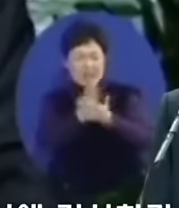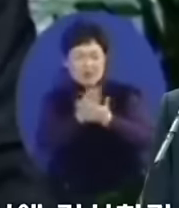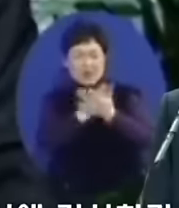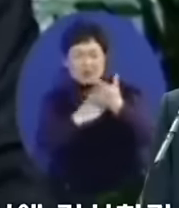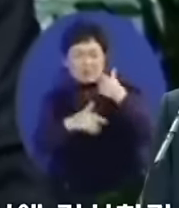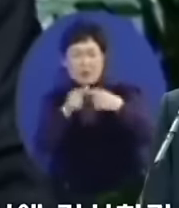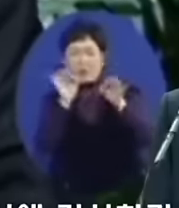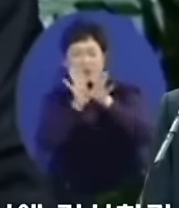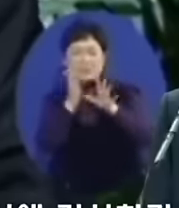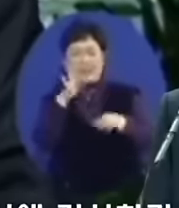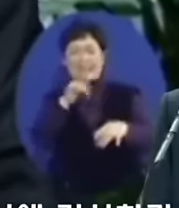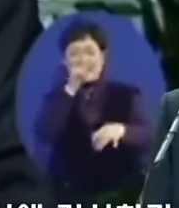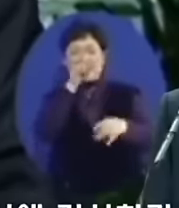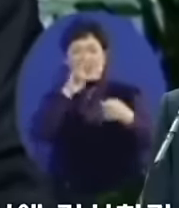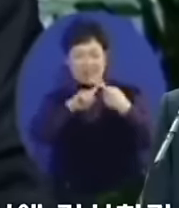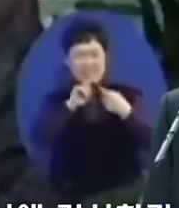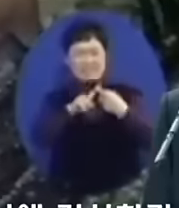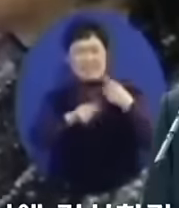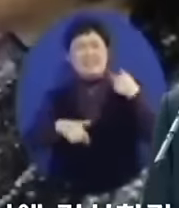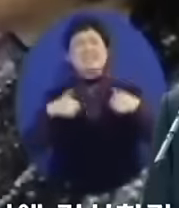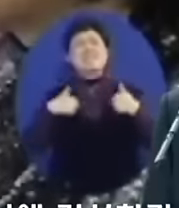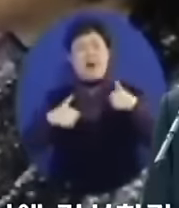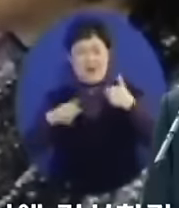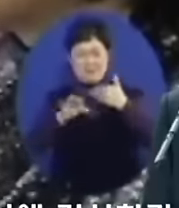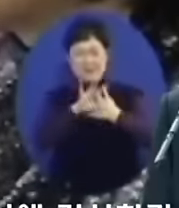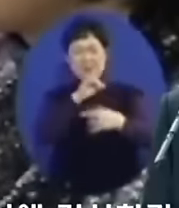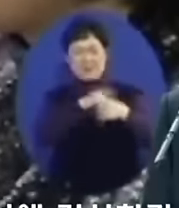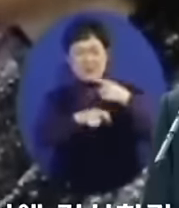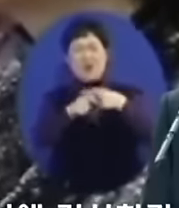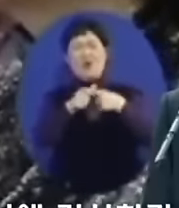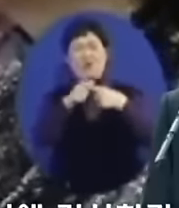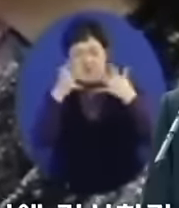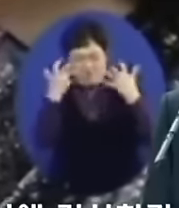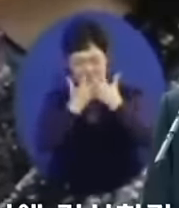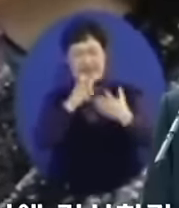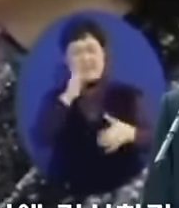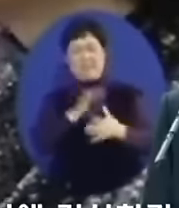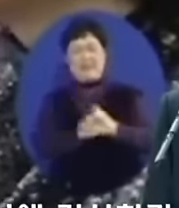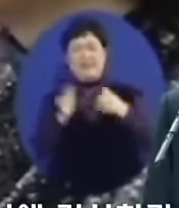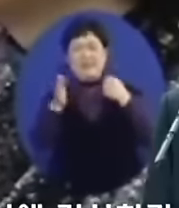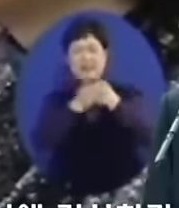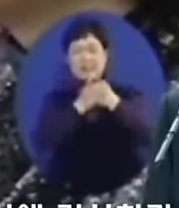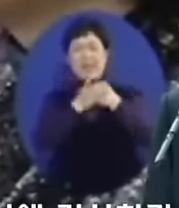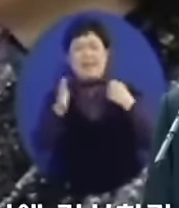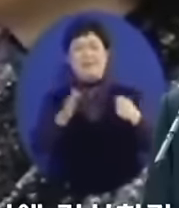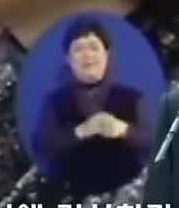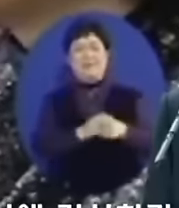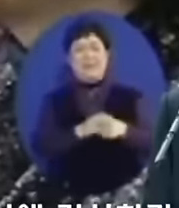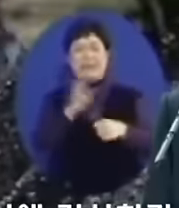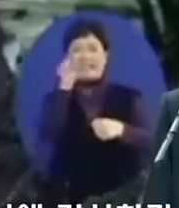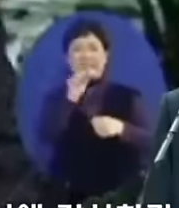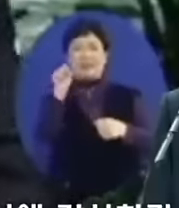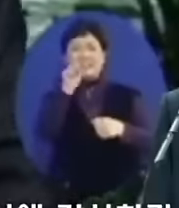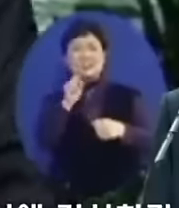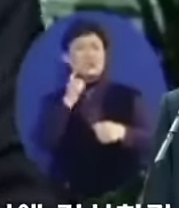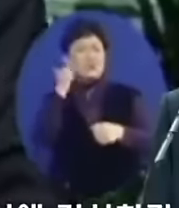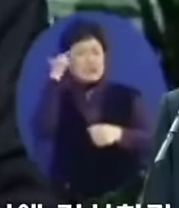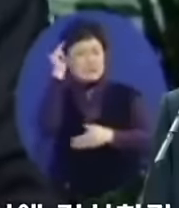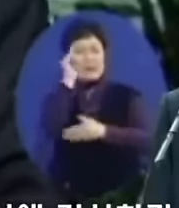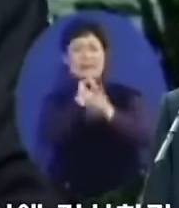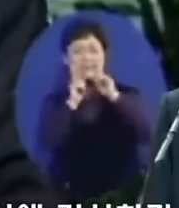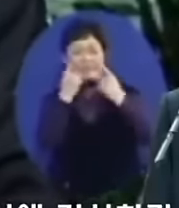없어지지만은 있는 것을 가지고 기뻐하면 더 있게 되는 것입니다. 그러므로 스펄전 목사님이 말한